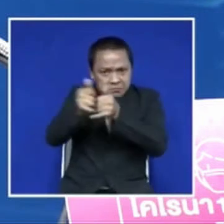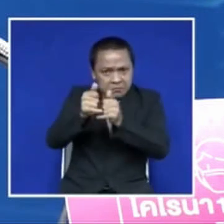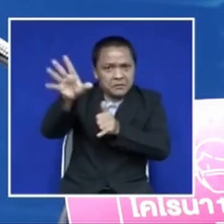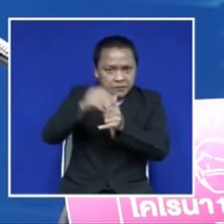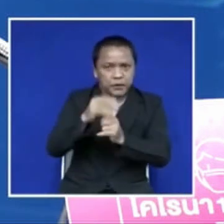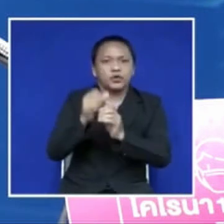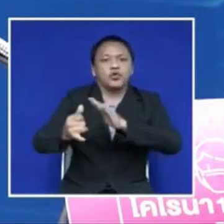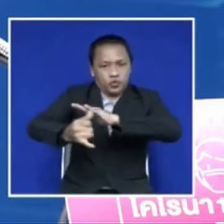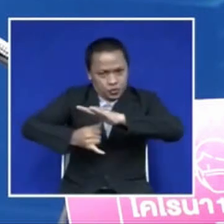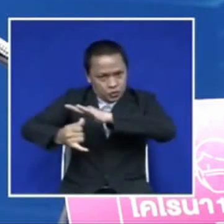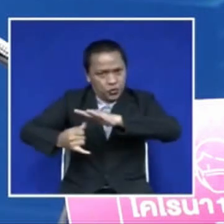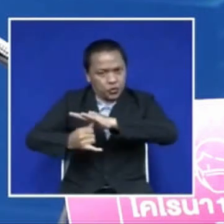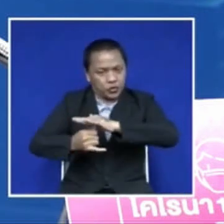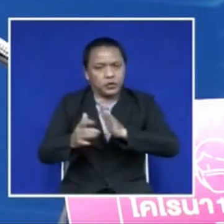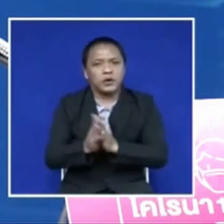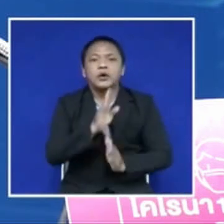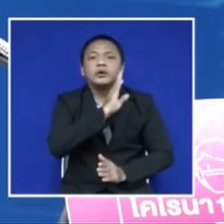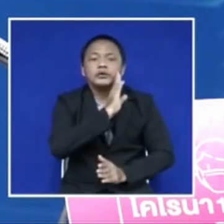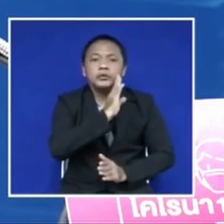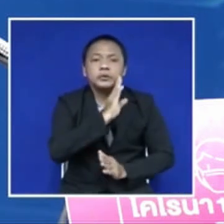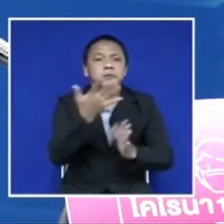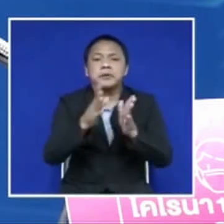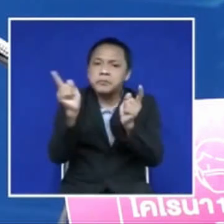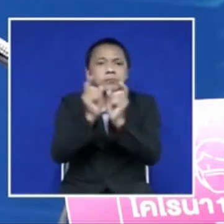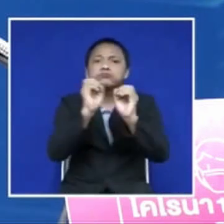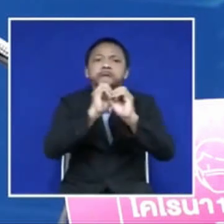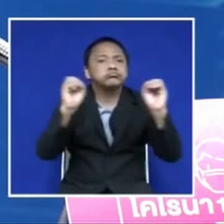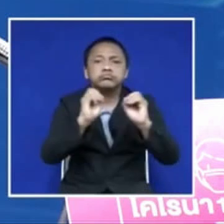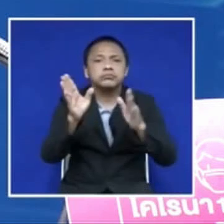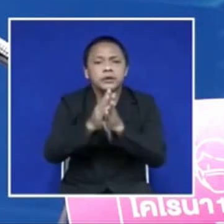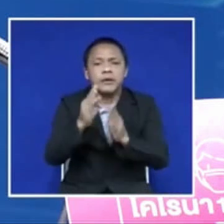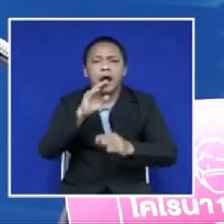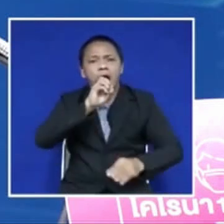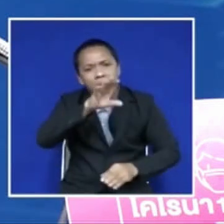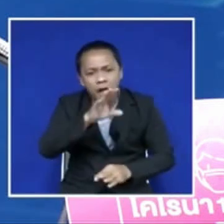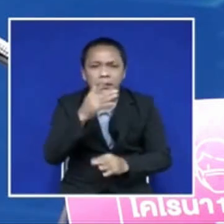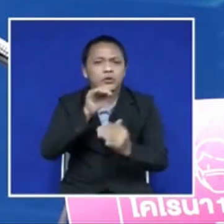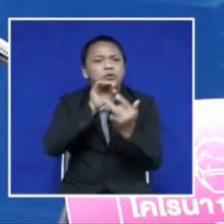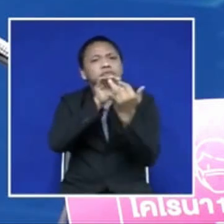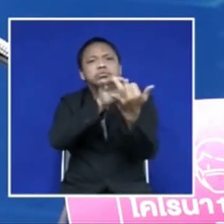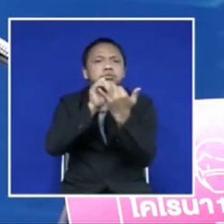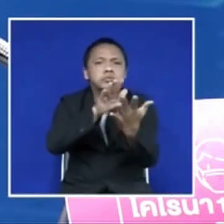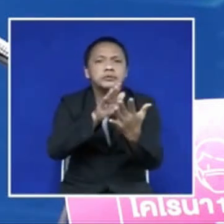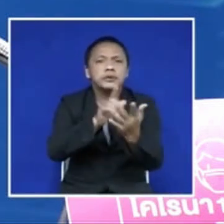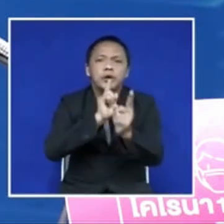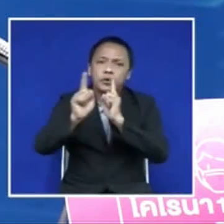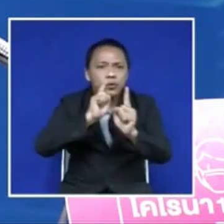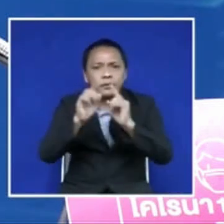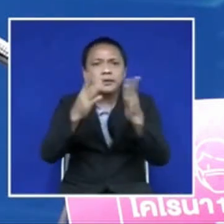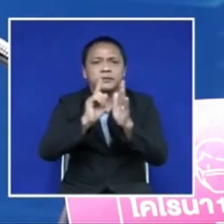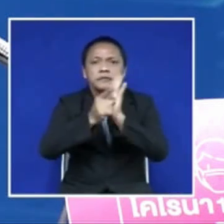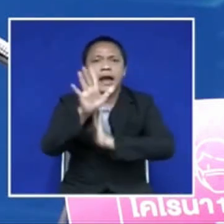ๆยังไม่กระจายแล้วก็เมื่อวานนี้ก็รอผลเพิ่มเติมอีกประมาณ 2,000รายวันนี้รอบ 15:00ที่พลังข่าวกัน